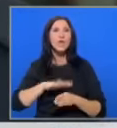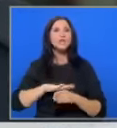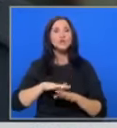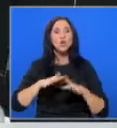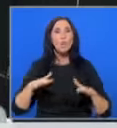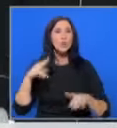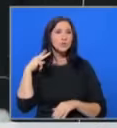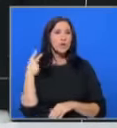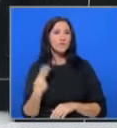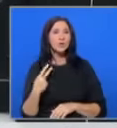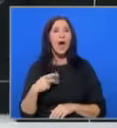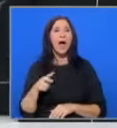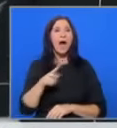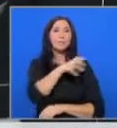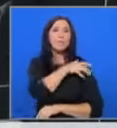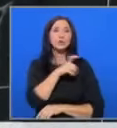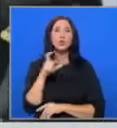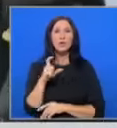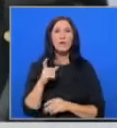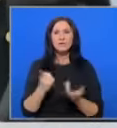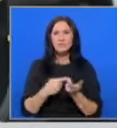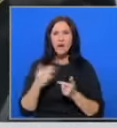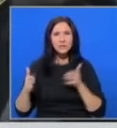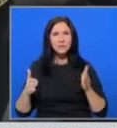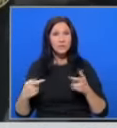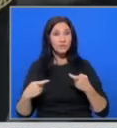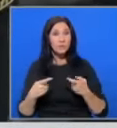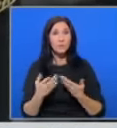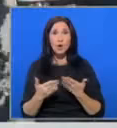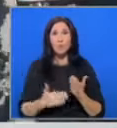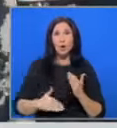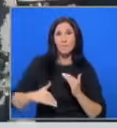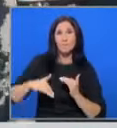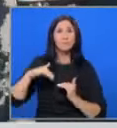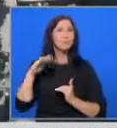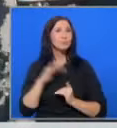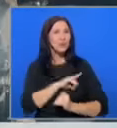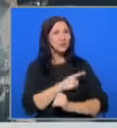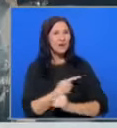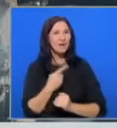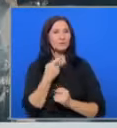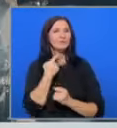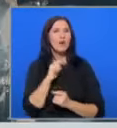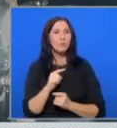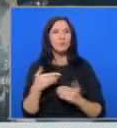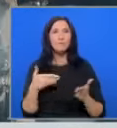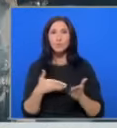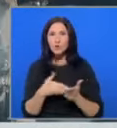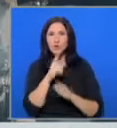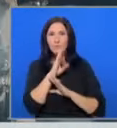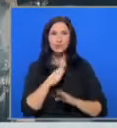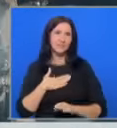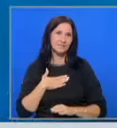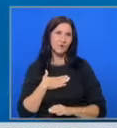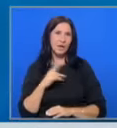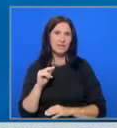флот адмирал Виктор Соколов. Всяка от страните във войната понякога преувеличава загубите на противника и премълчава своите, отбелязва Reuters.